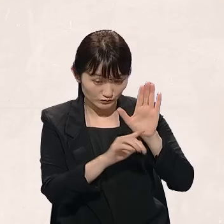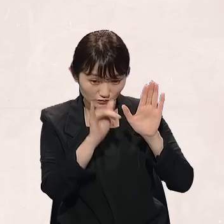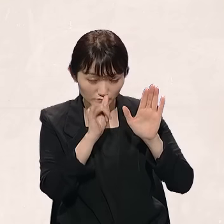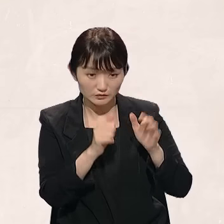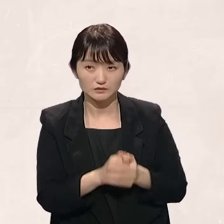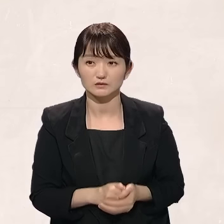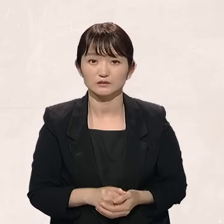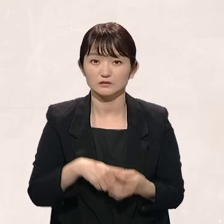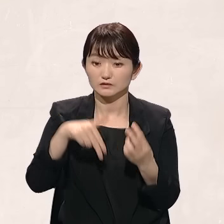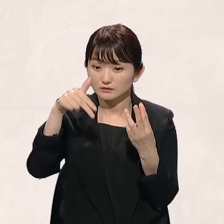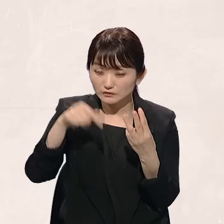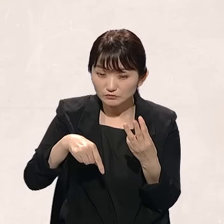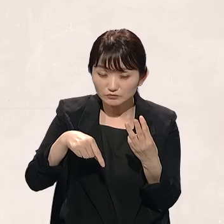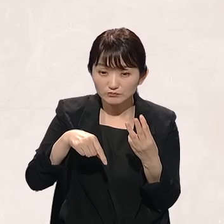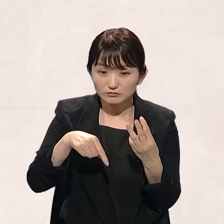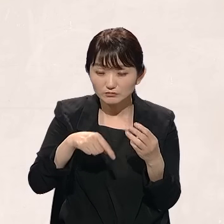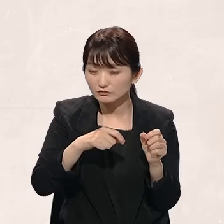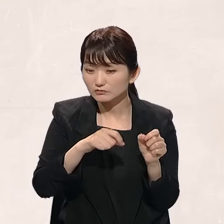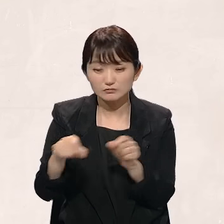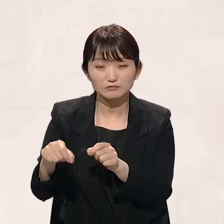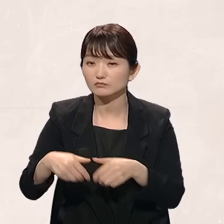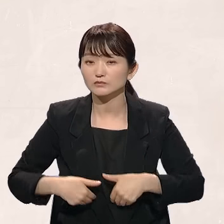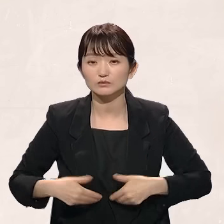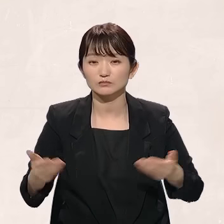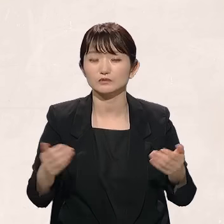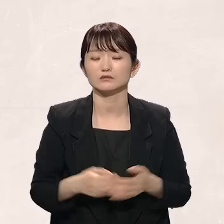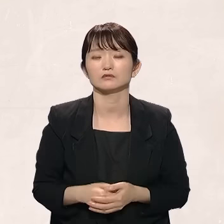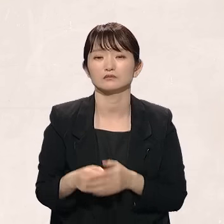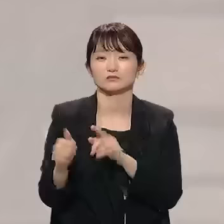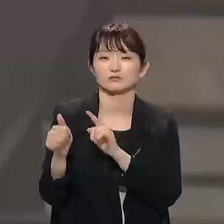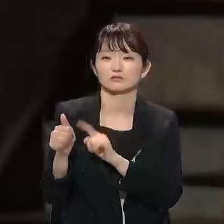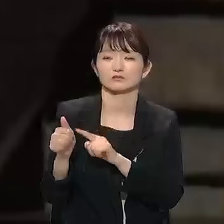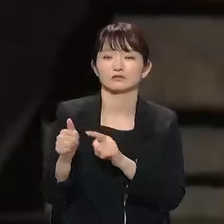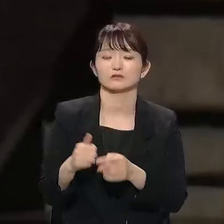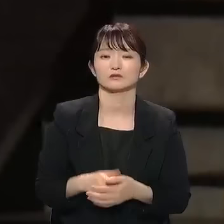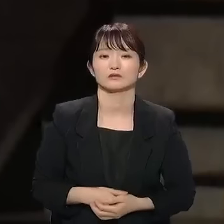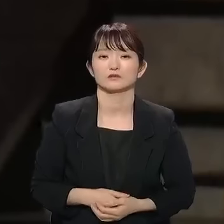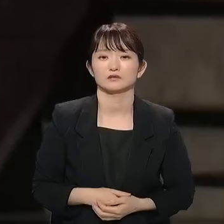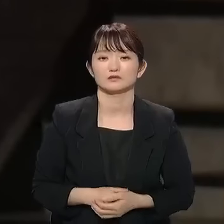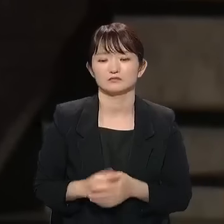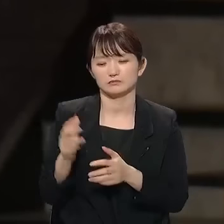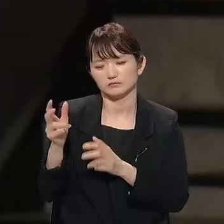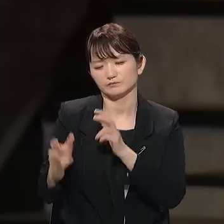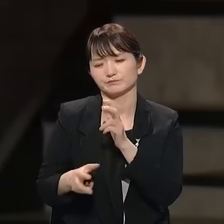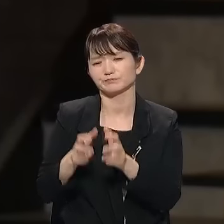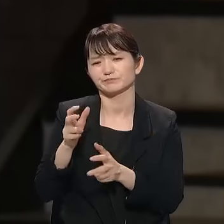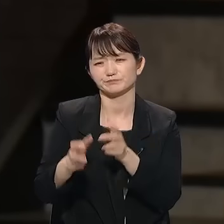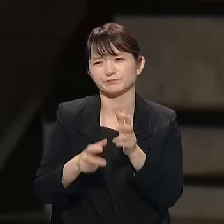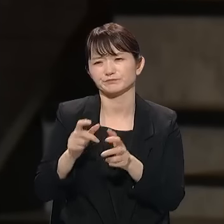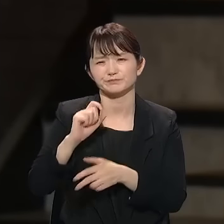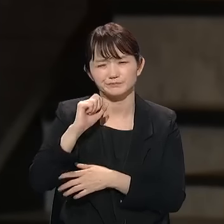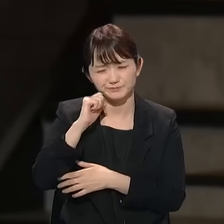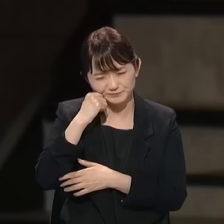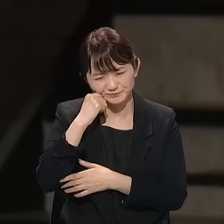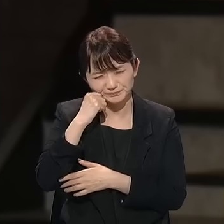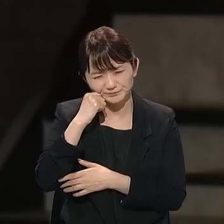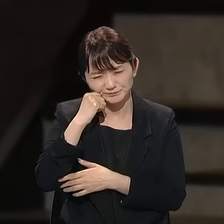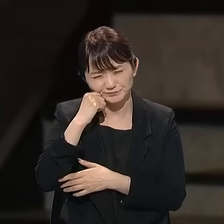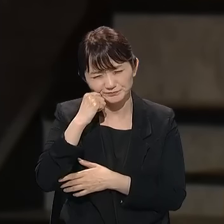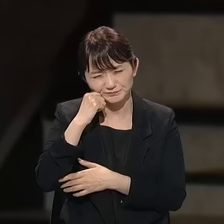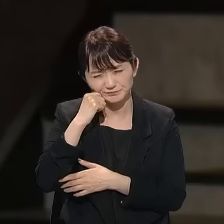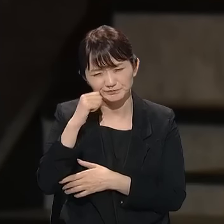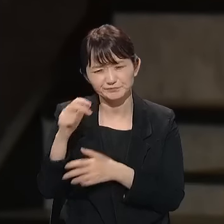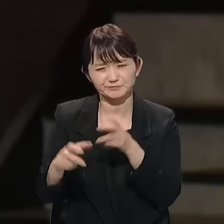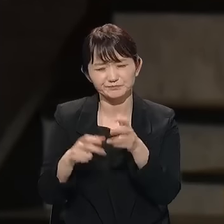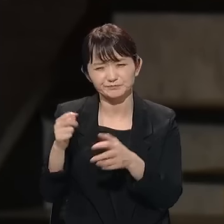뭐 3주까지 갈 그럴 사안이 아니죠. 특히 제보자 같은 경우는 이 사업을 하다가 이 사업이 너무 어려워가지고 이거 사업을 갖다